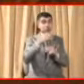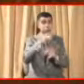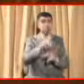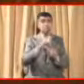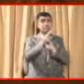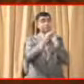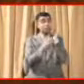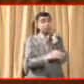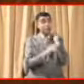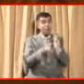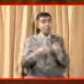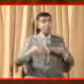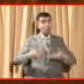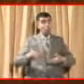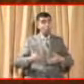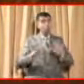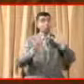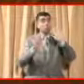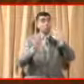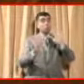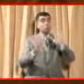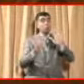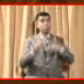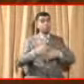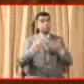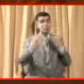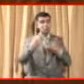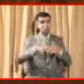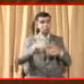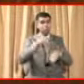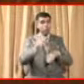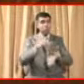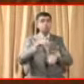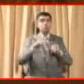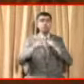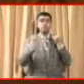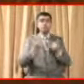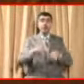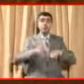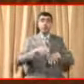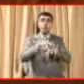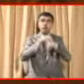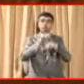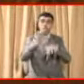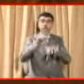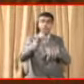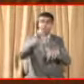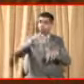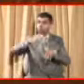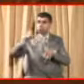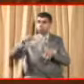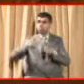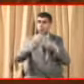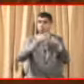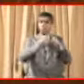في 9 ديال الصباح اجتمعنا في وزارة الداخلية مع مجموع ممثلي الأقسام الاقتصادية